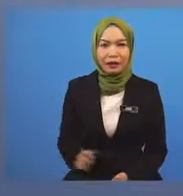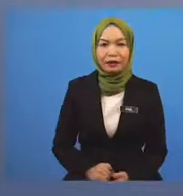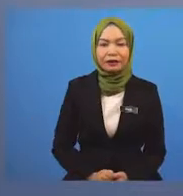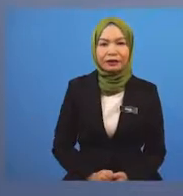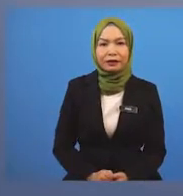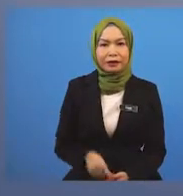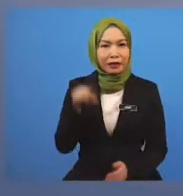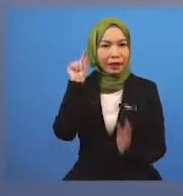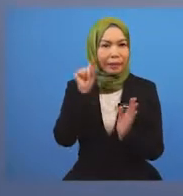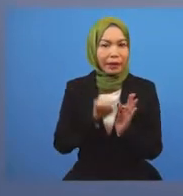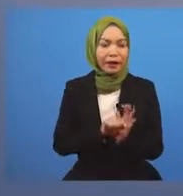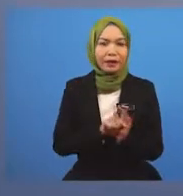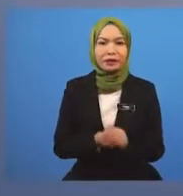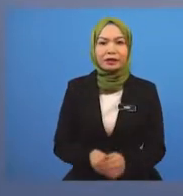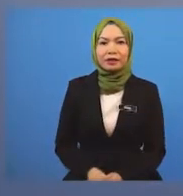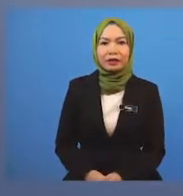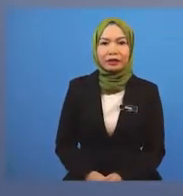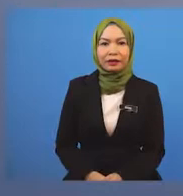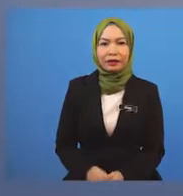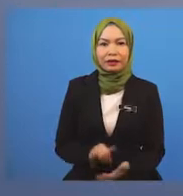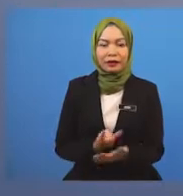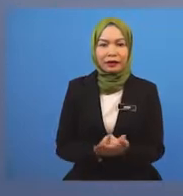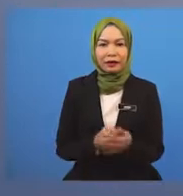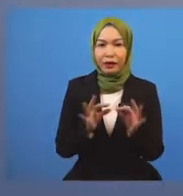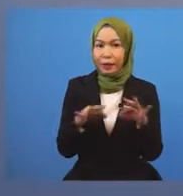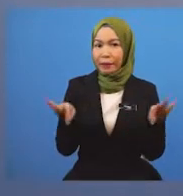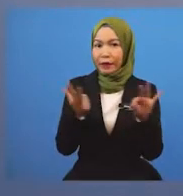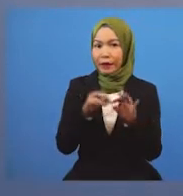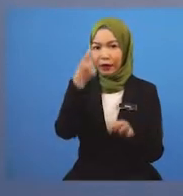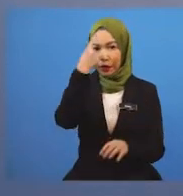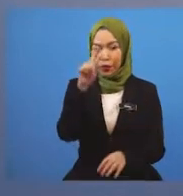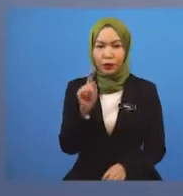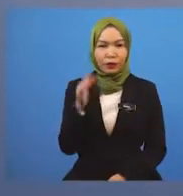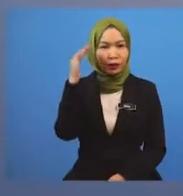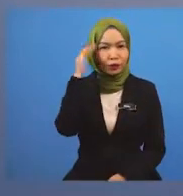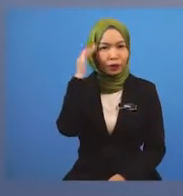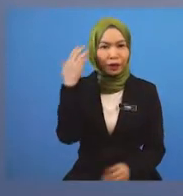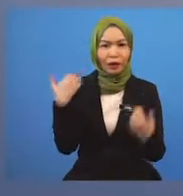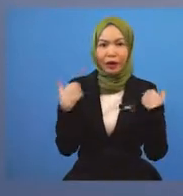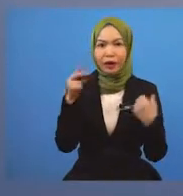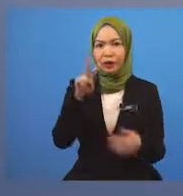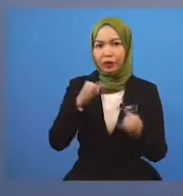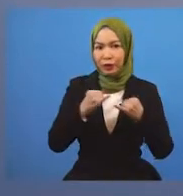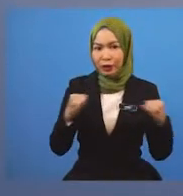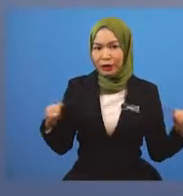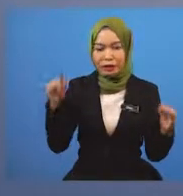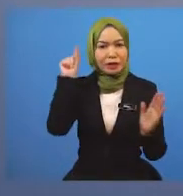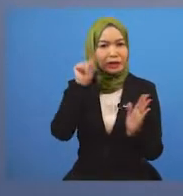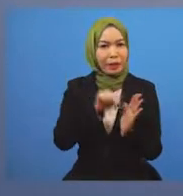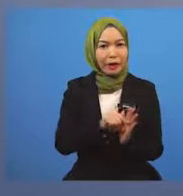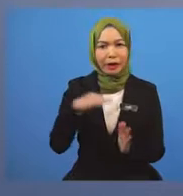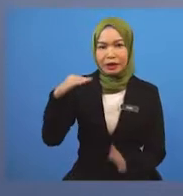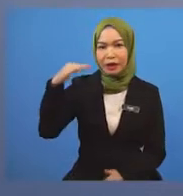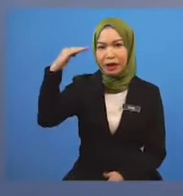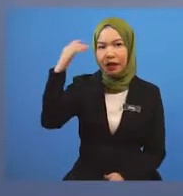Gambar rajah aras tenaga. Perkara penting yang perlu murid-murid tahu ialah terdapat dua jenis gambar rajah aras